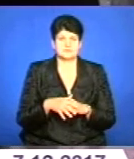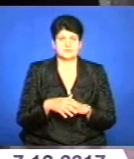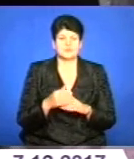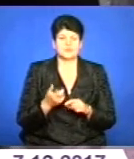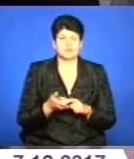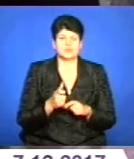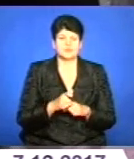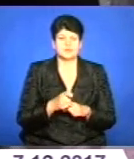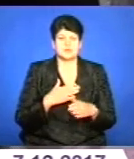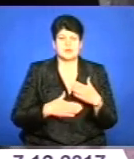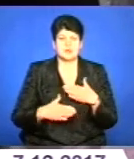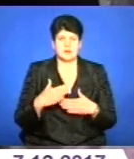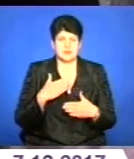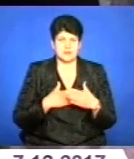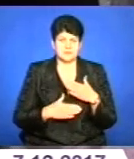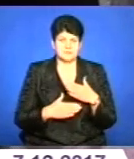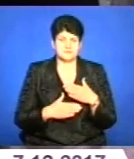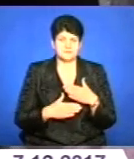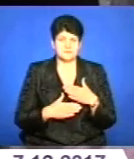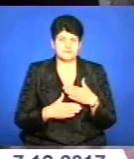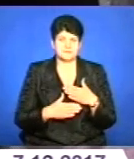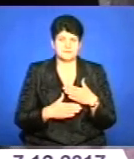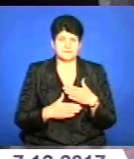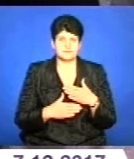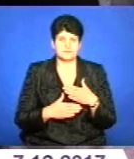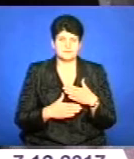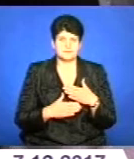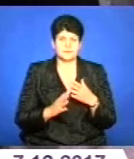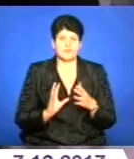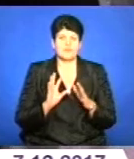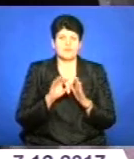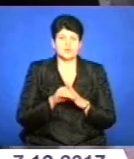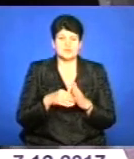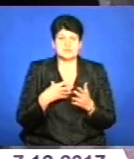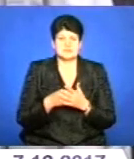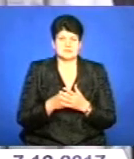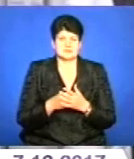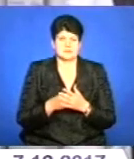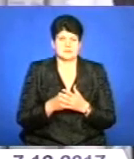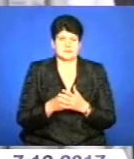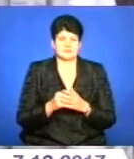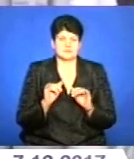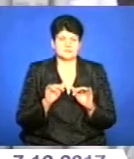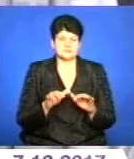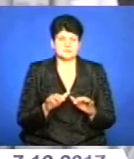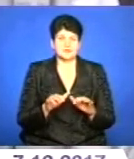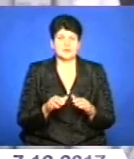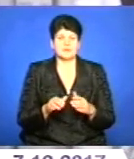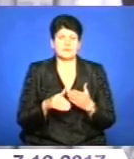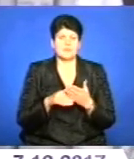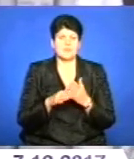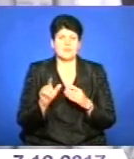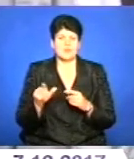дуже раді, що якби вносять свій вклад в це діло. Волонтери просять усіх